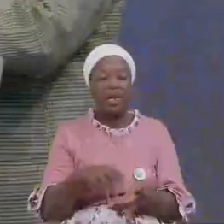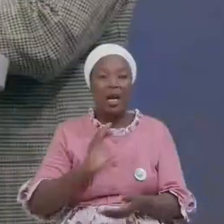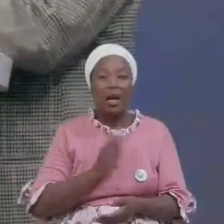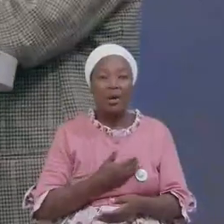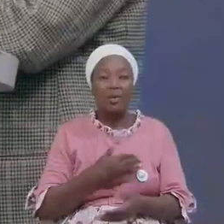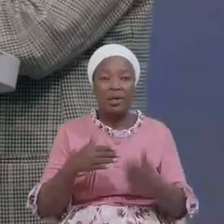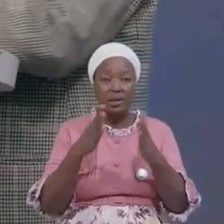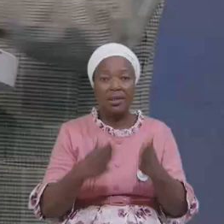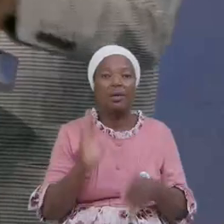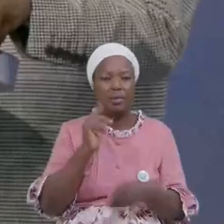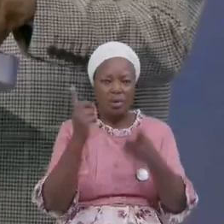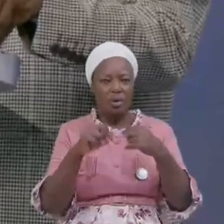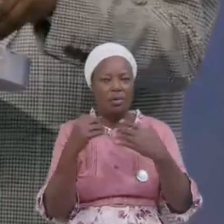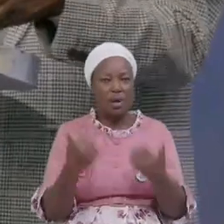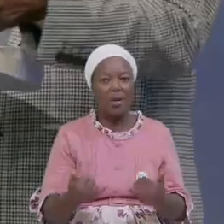Notre pasteur viendra